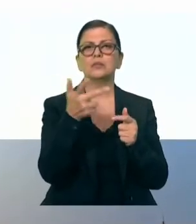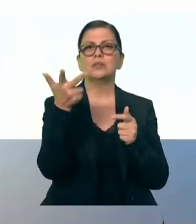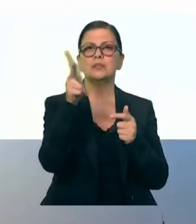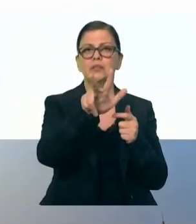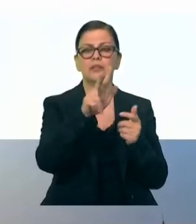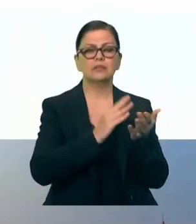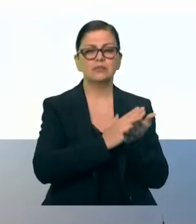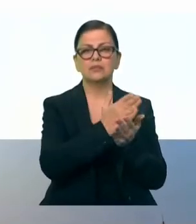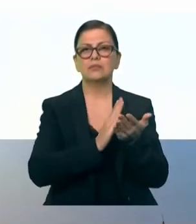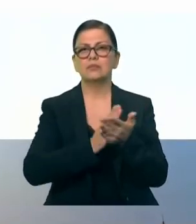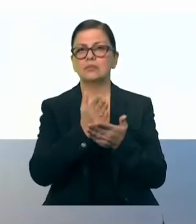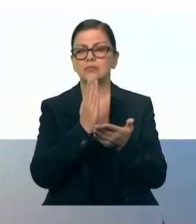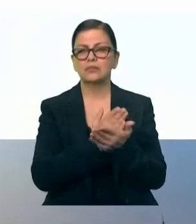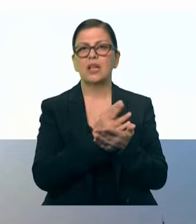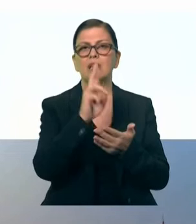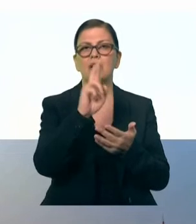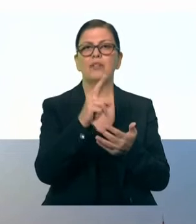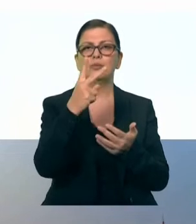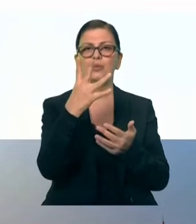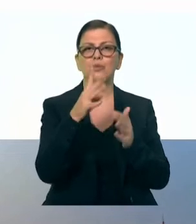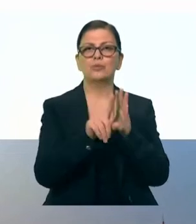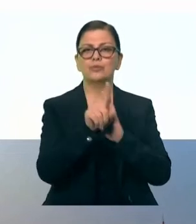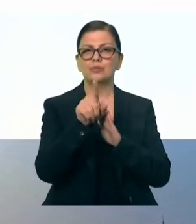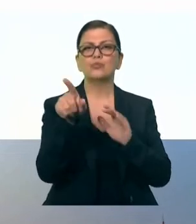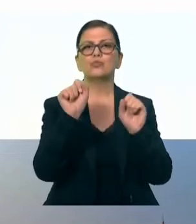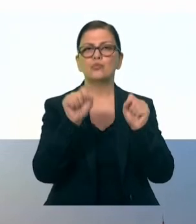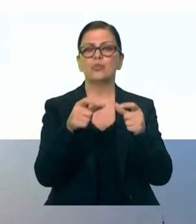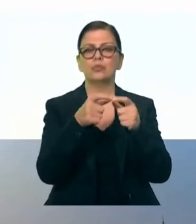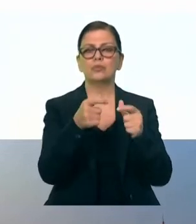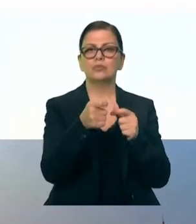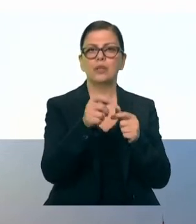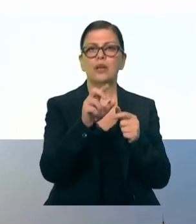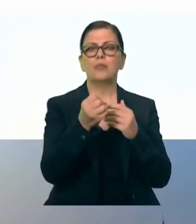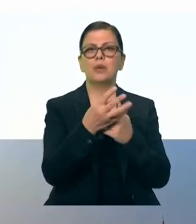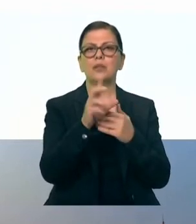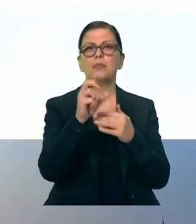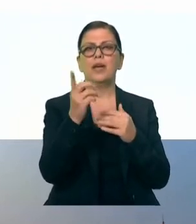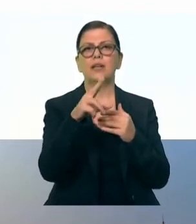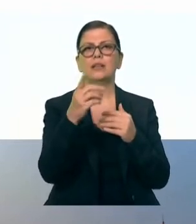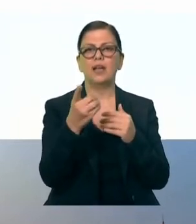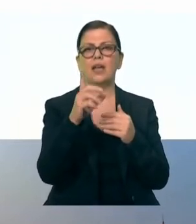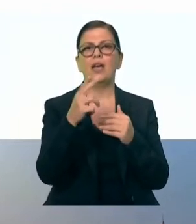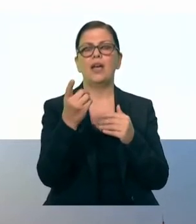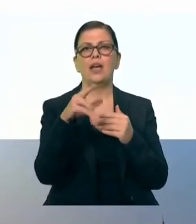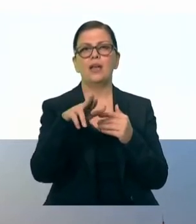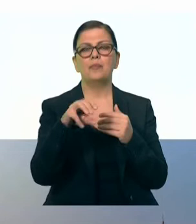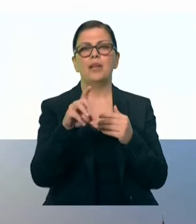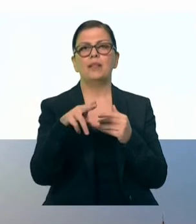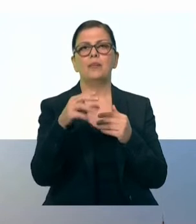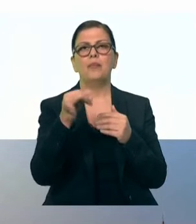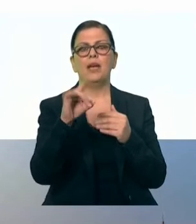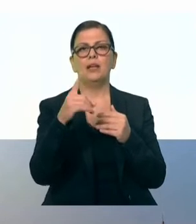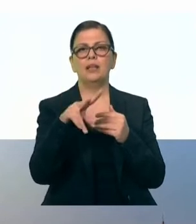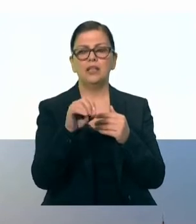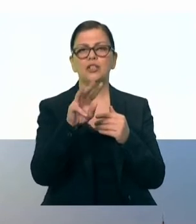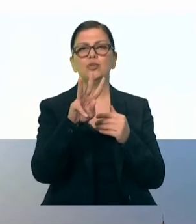imkanı təqdim olunub. Yanvarın 24-dündən etibarən onlar bilet alaraq Bakı, Bərdə və Əhmədbəylidən Şuşa və Ağdama səfər